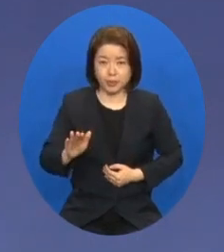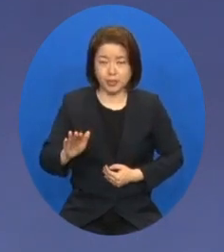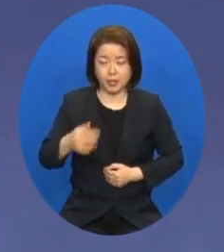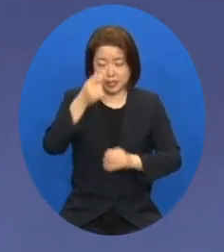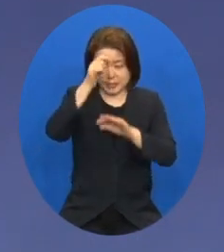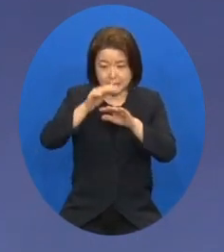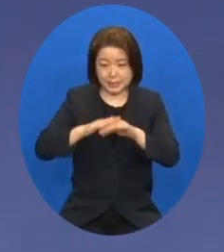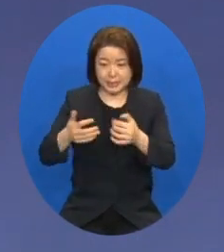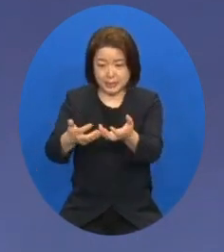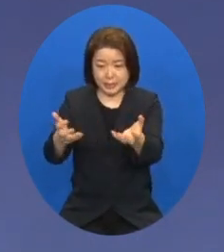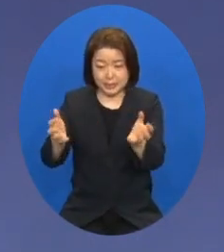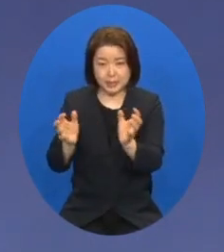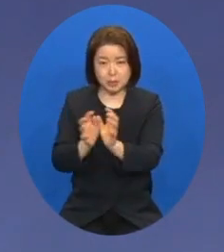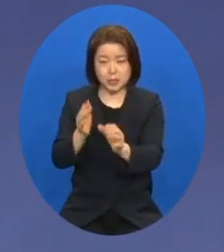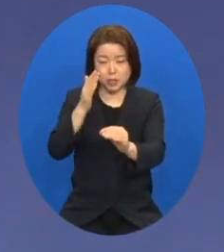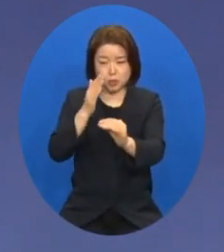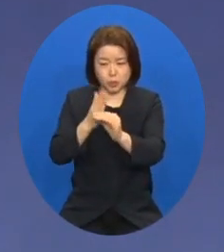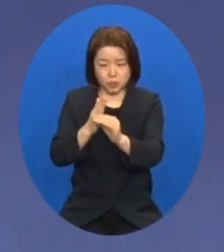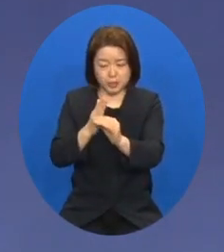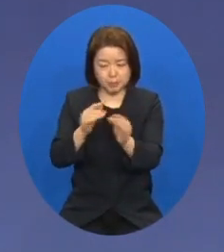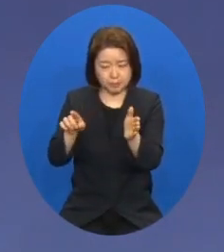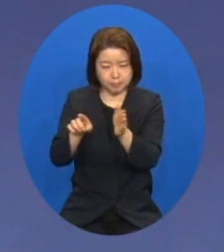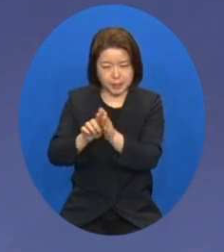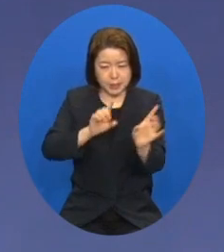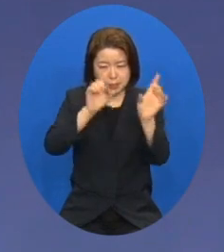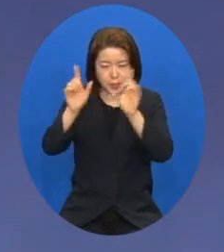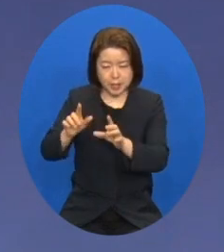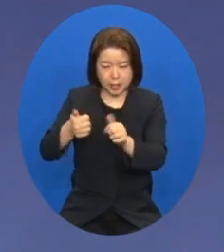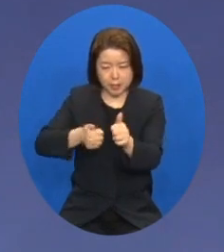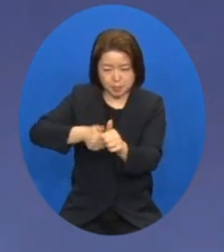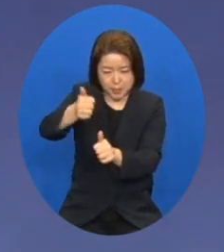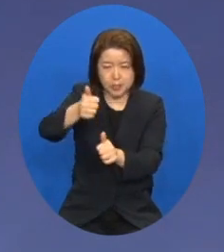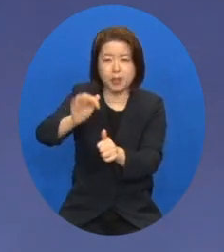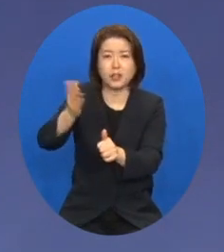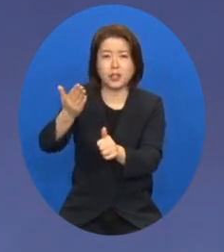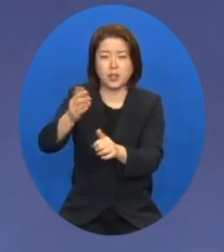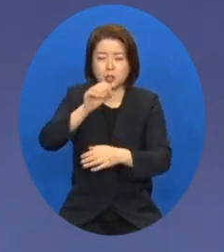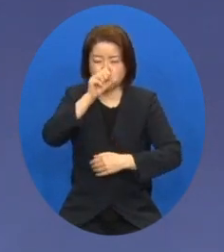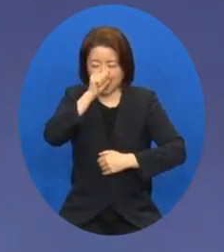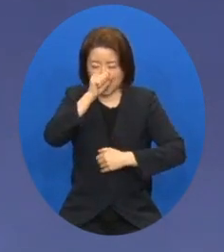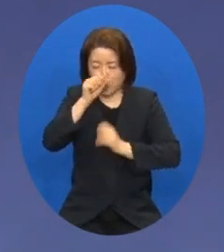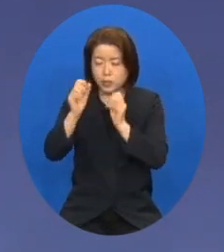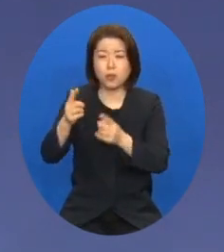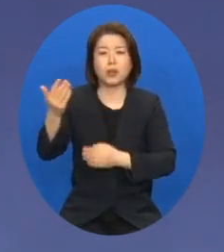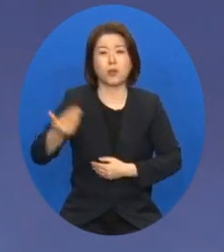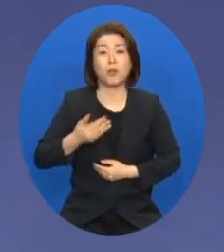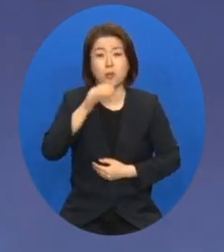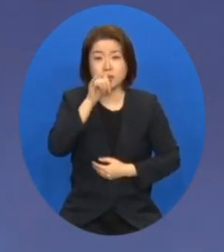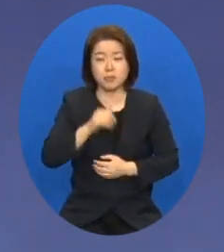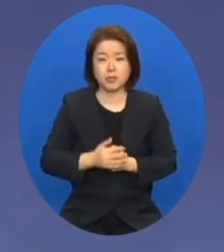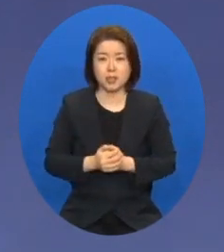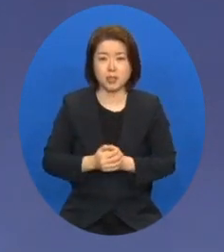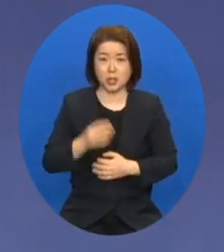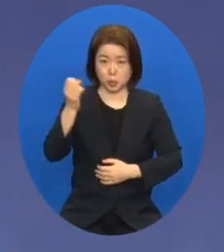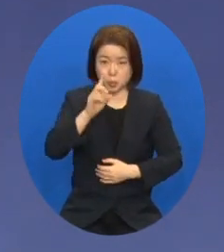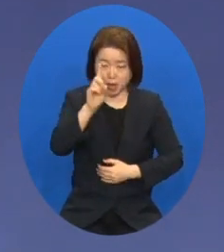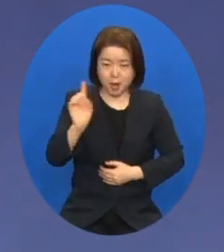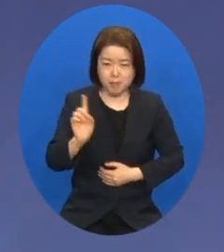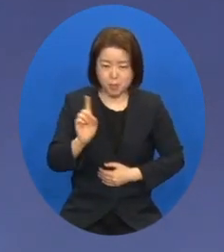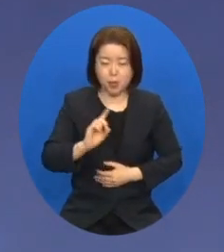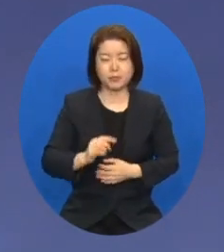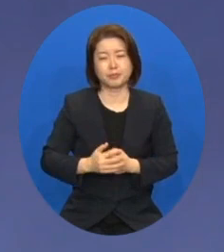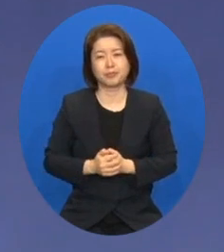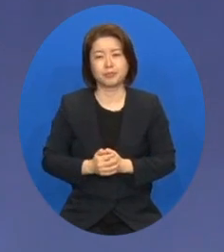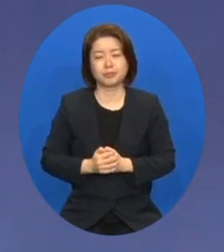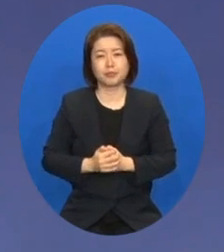예배당 중심 신앙생활 극복해야 할 절호의 기회가 온거죠 또 하나가 어느